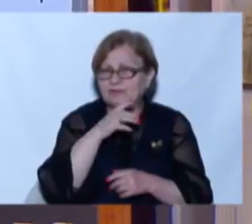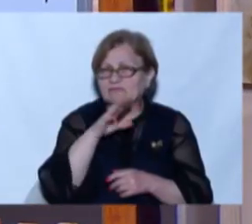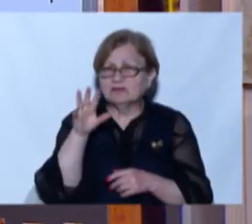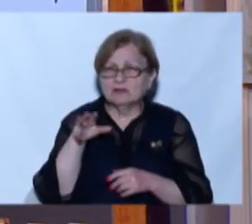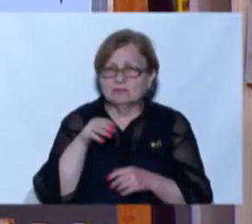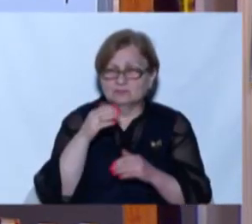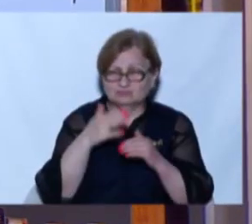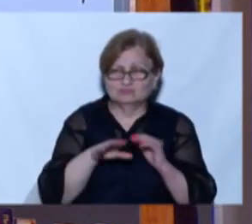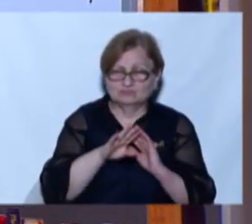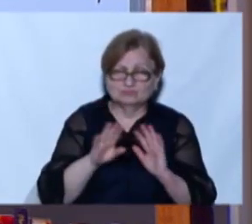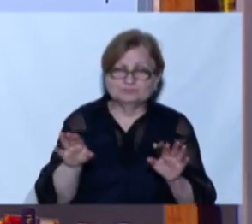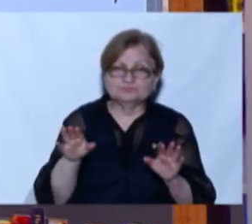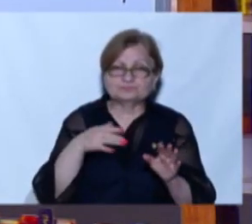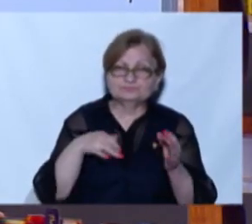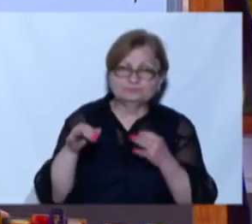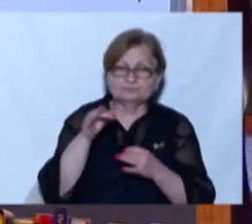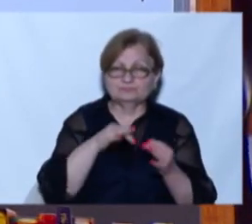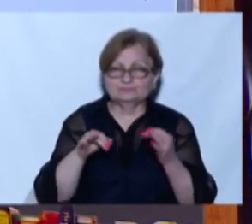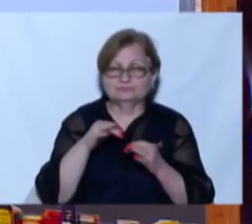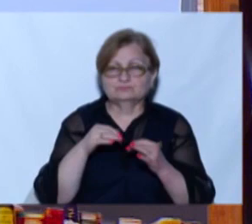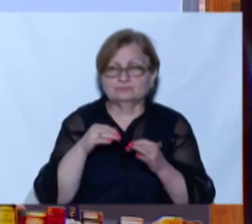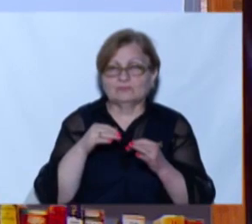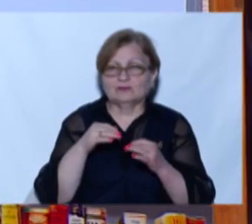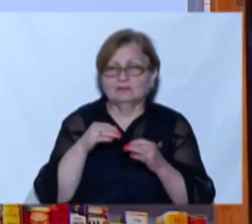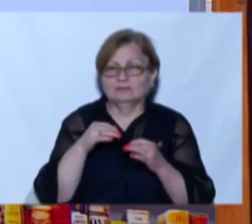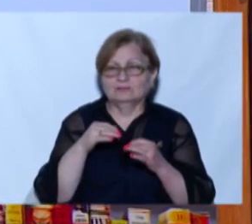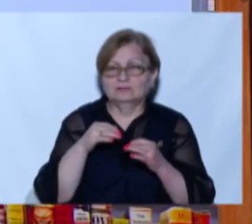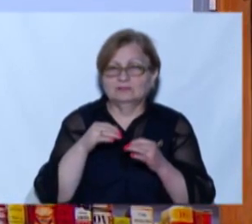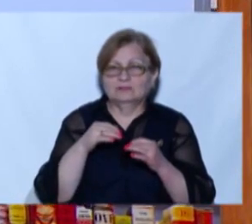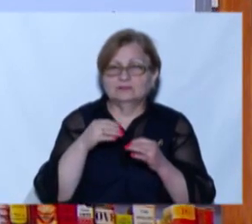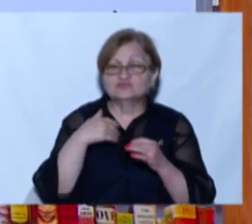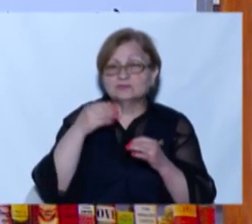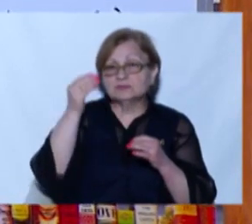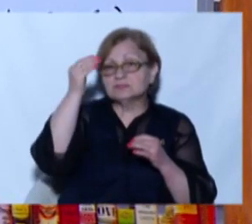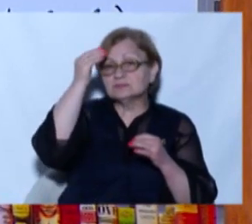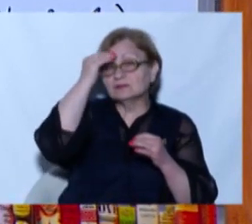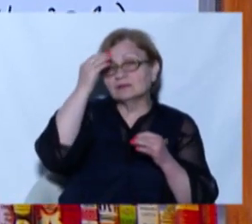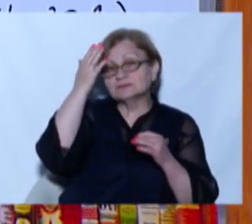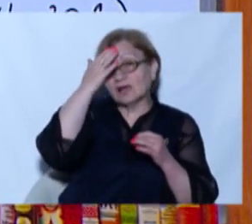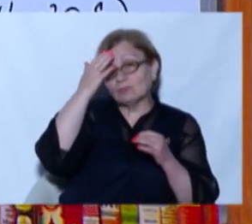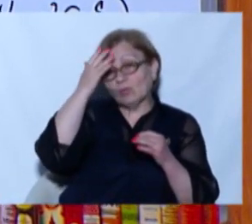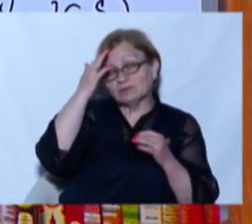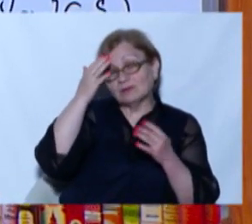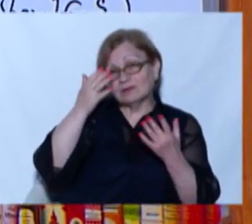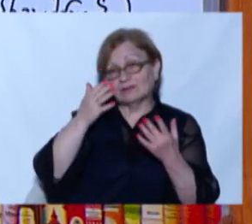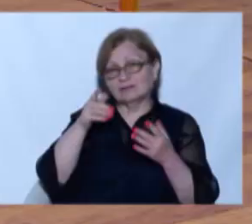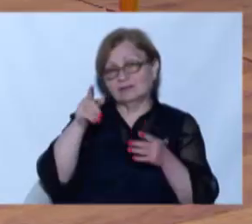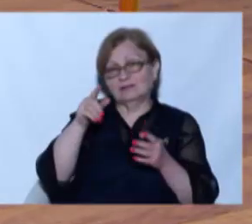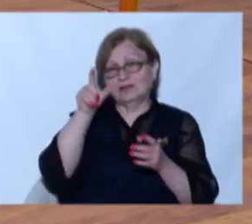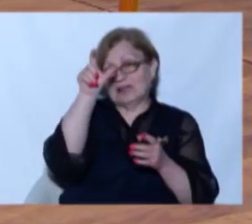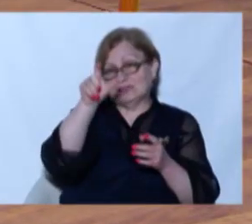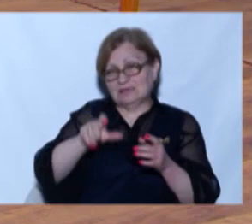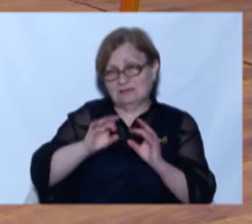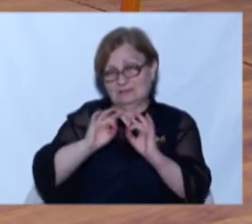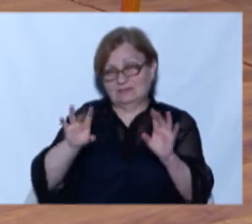შემდეგ, როცა ჩვენი მსჯელობა, ჩვენი წარმოდგენა პერსონაჟზე იქნება ტექსტის